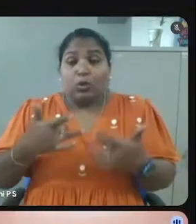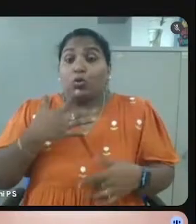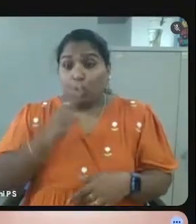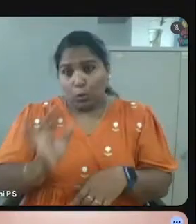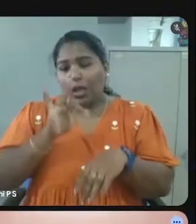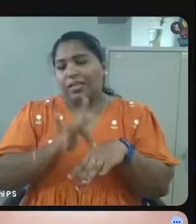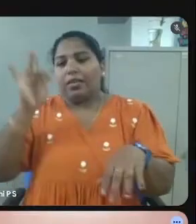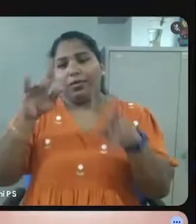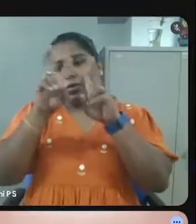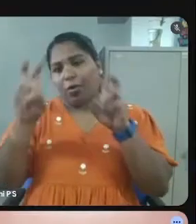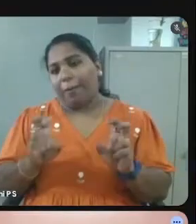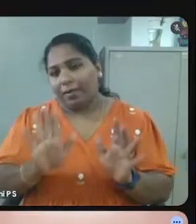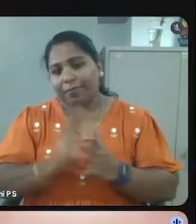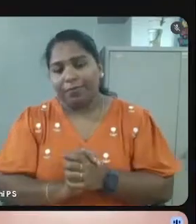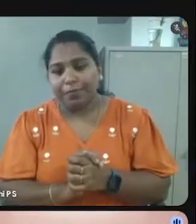ടോപ്പിക് ആണ്.